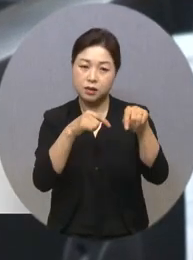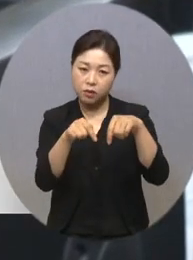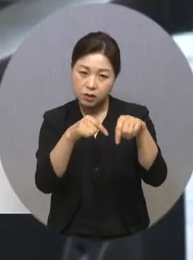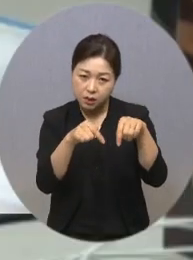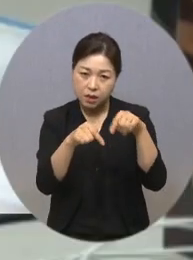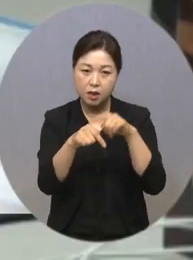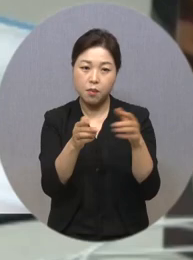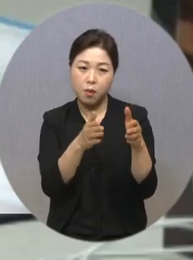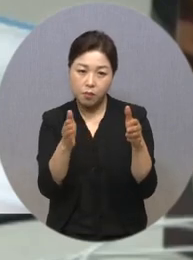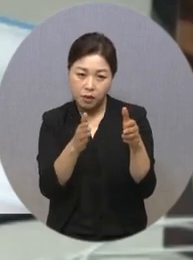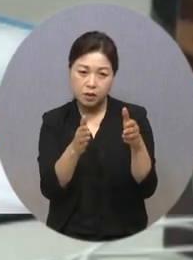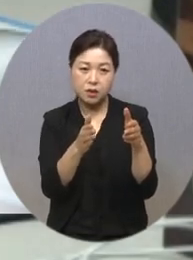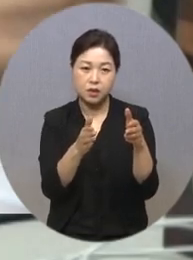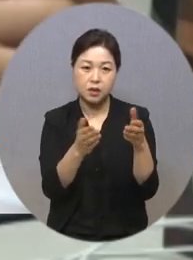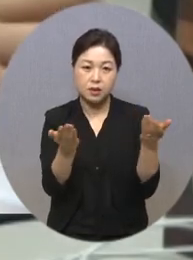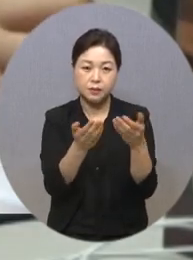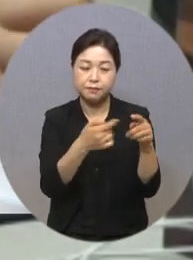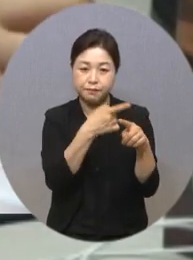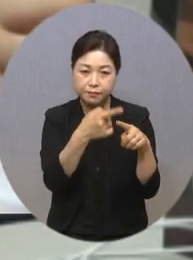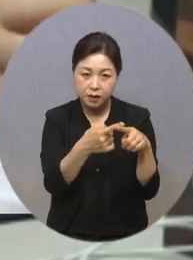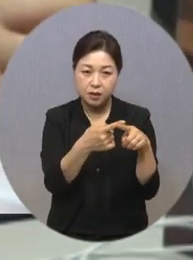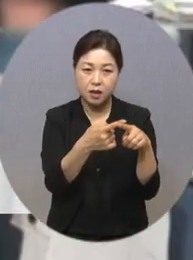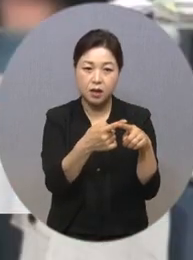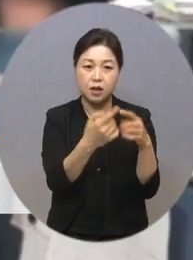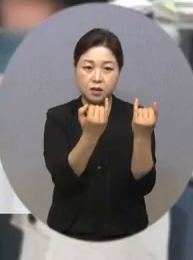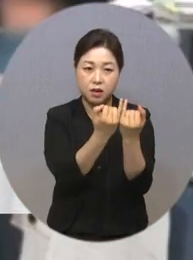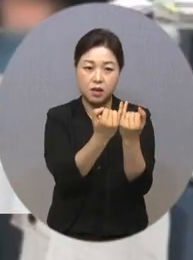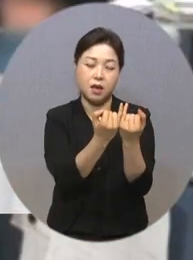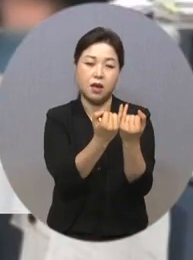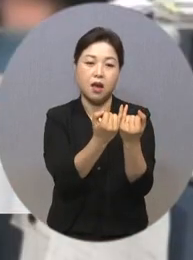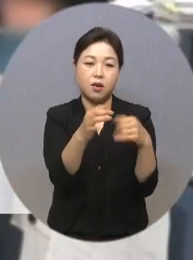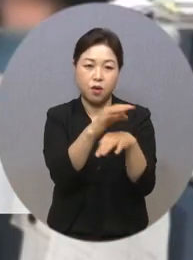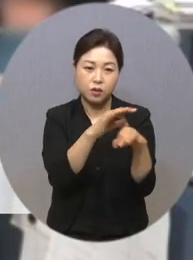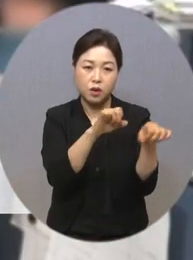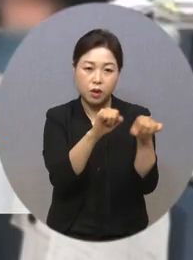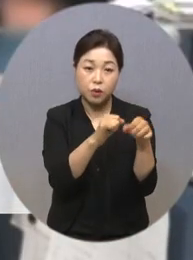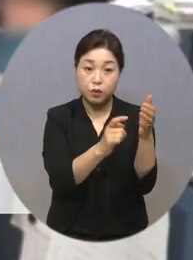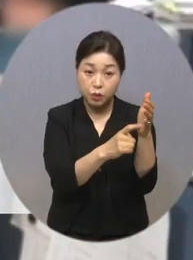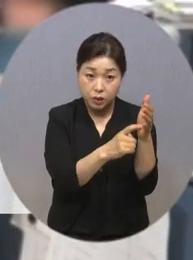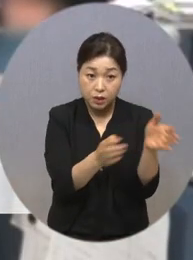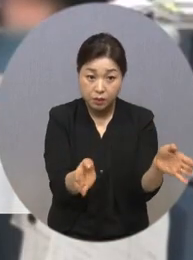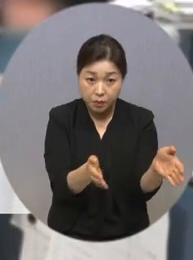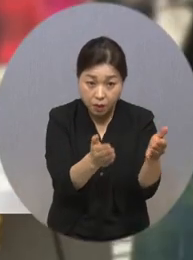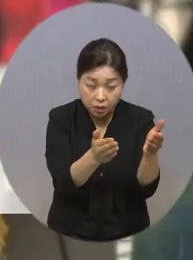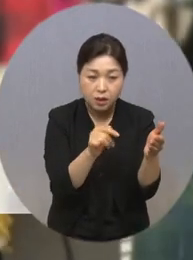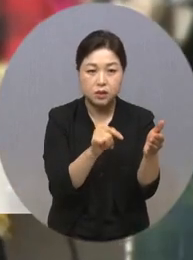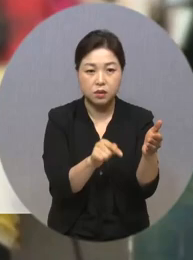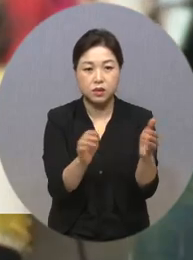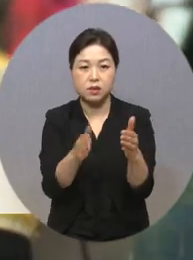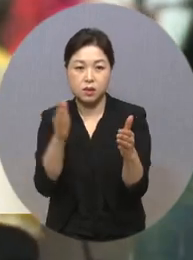기존 경력단절 여성 등의 경제활동 촉진에서 여성의 경제활동